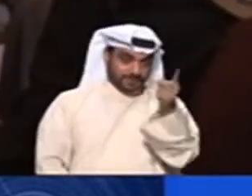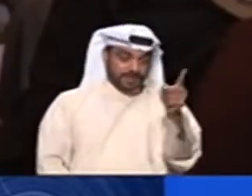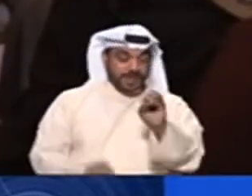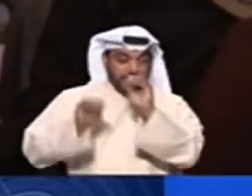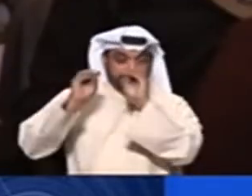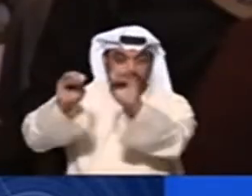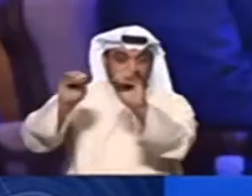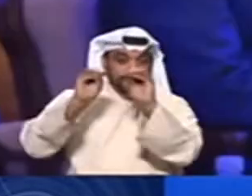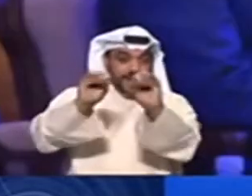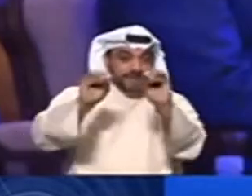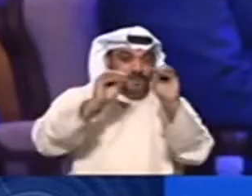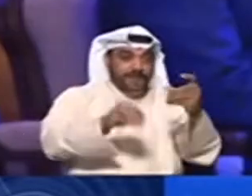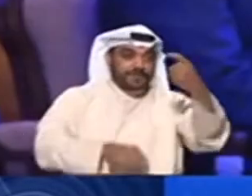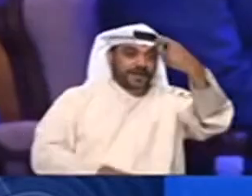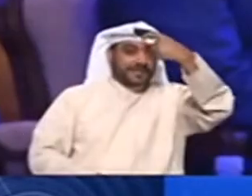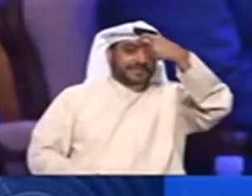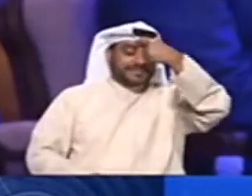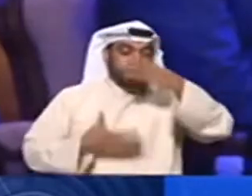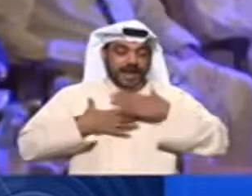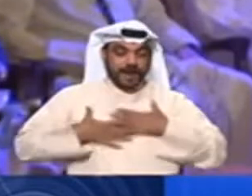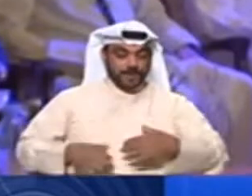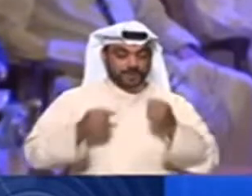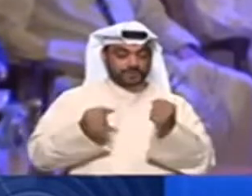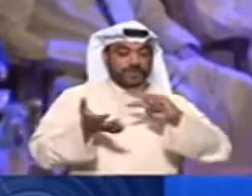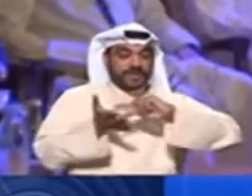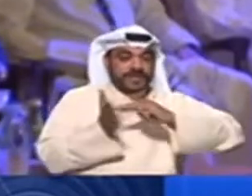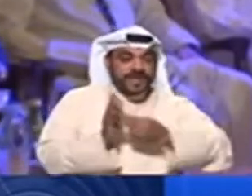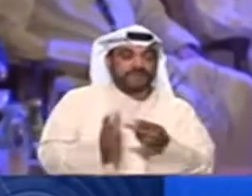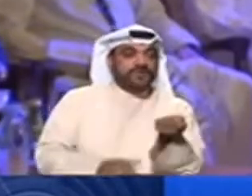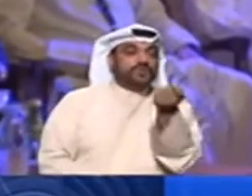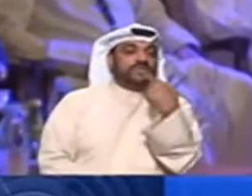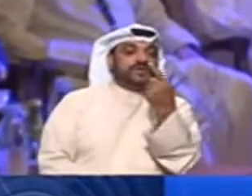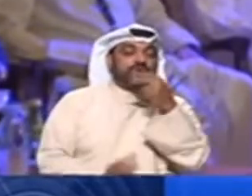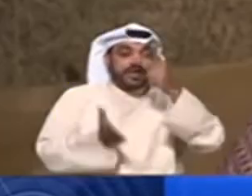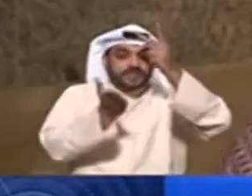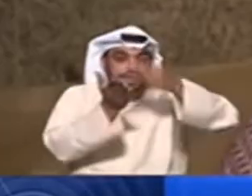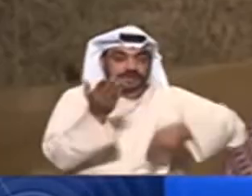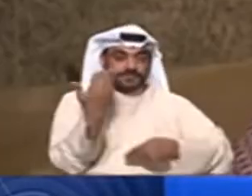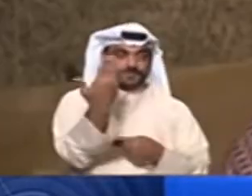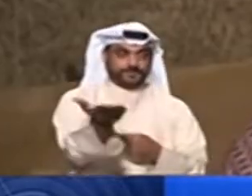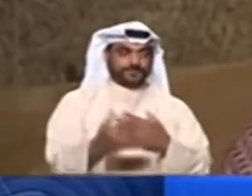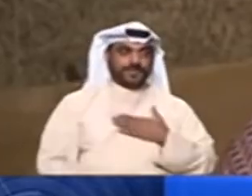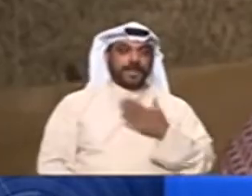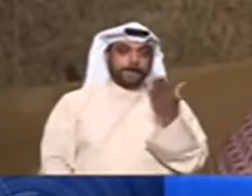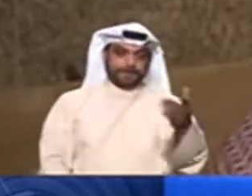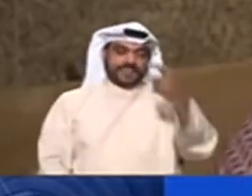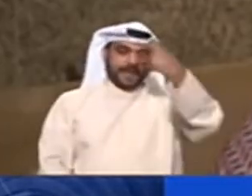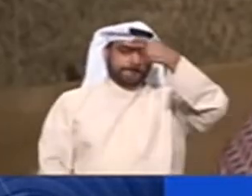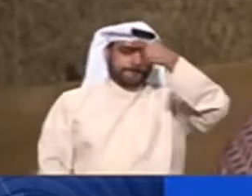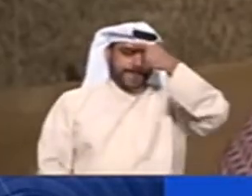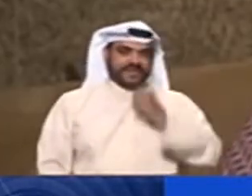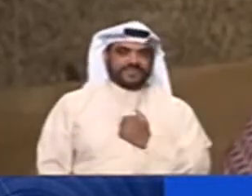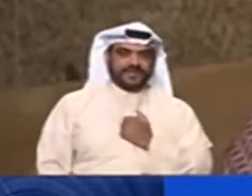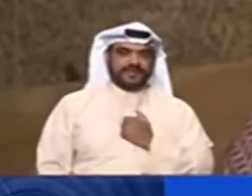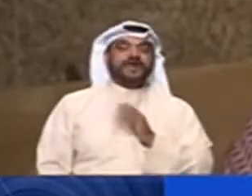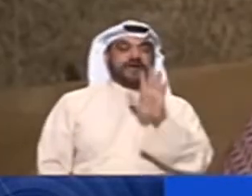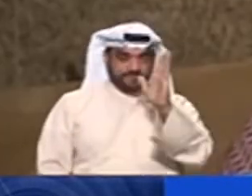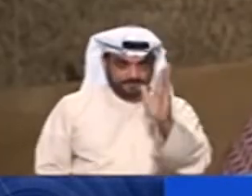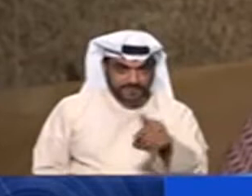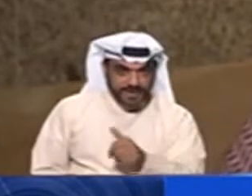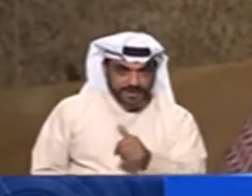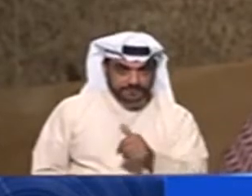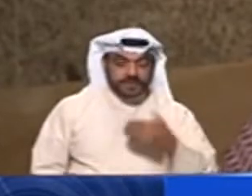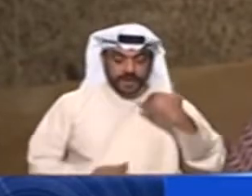وتوعية المرضى بخيارات العلاج والحصول على الإقرار المستنير. إذا مريض كان يحتاج أنه يصير له عملية، في توقيع